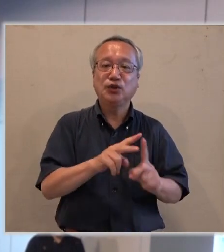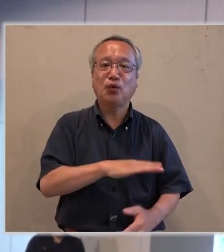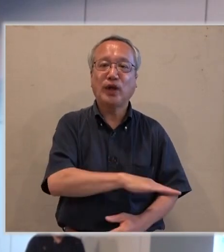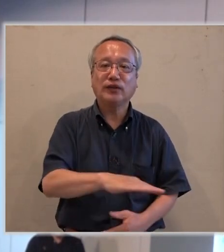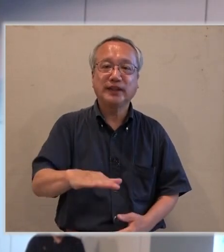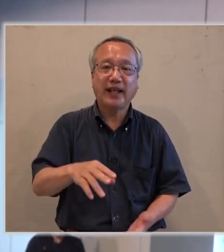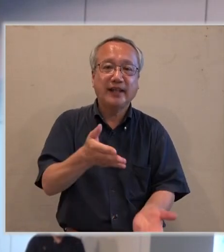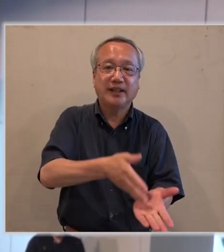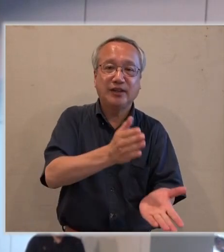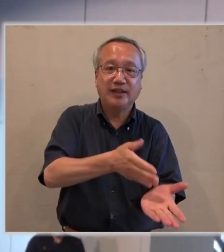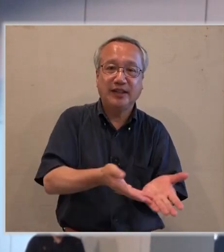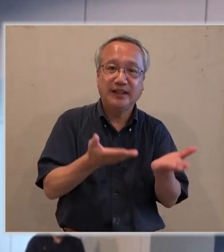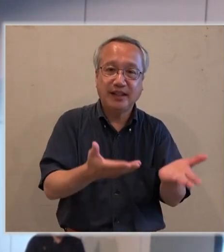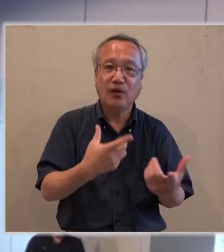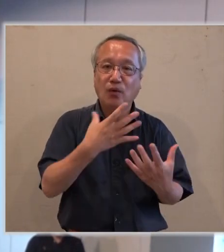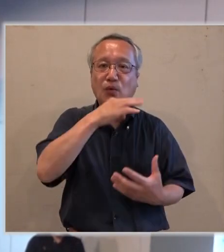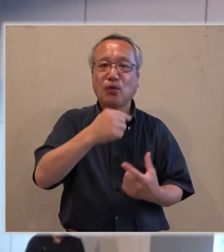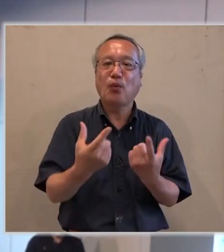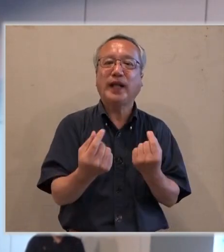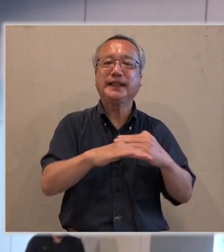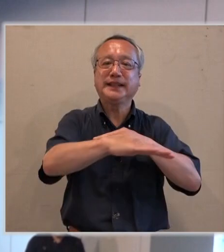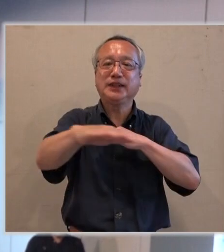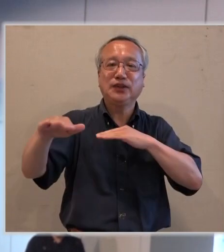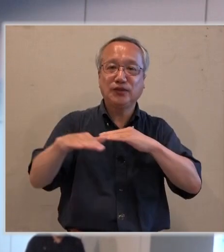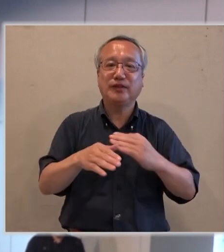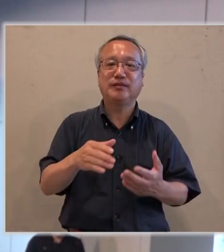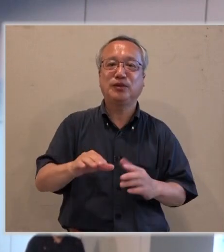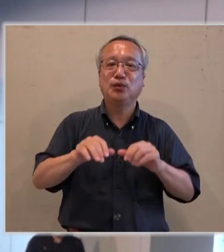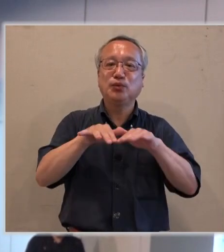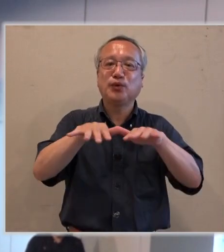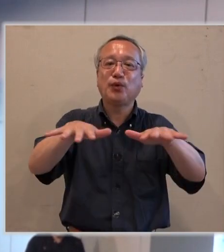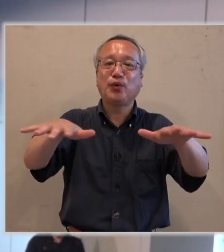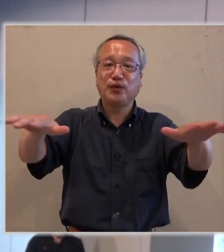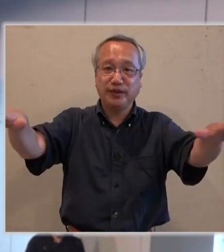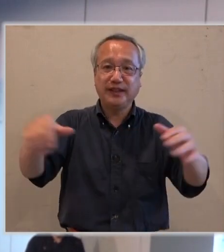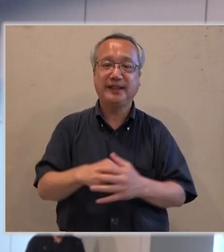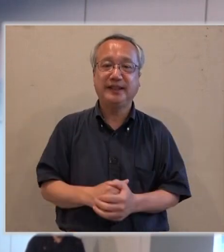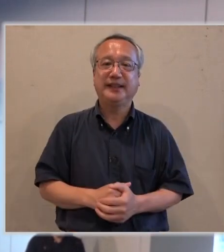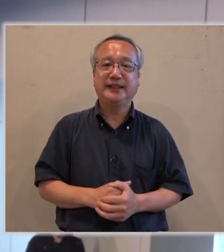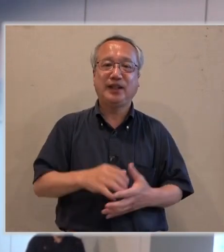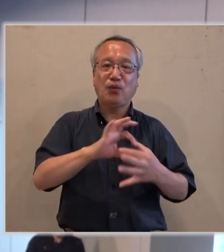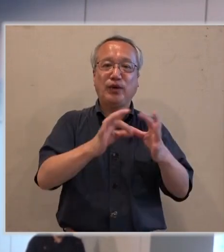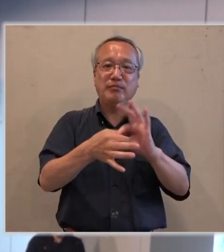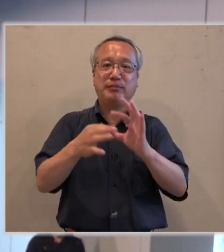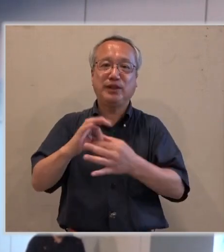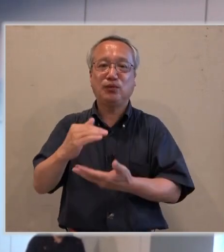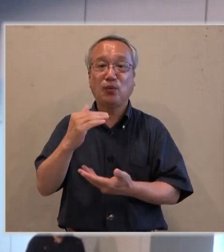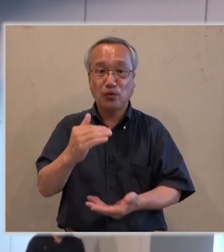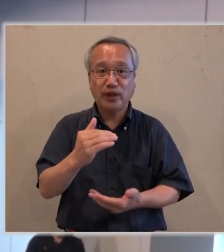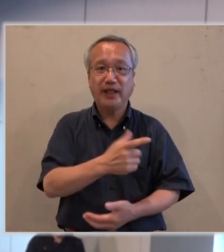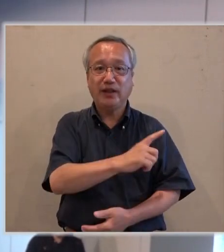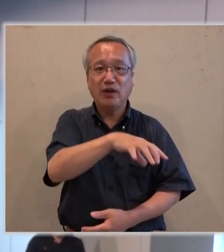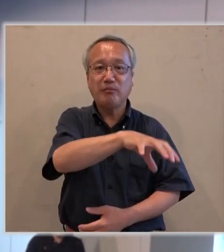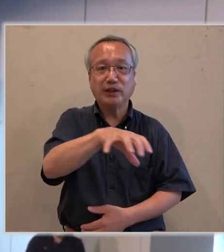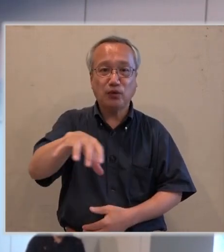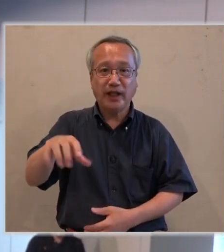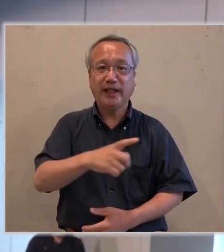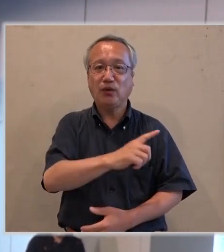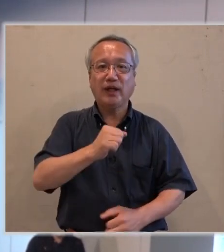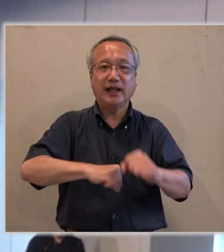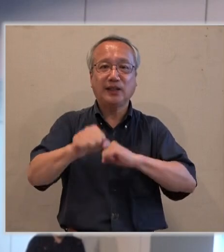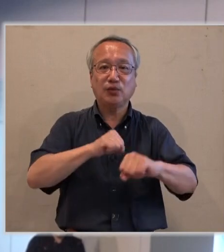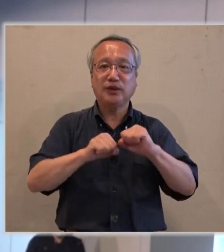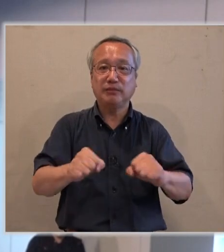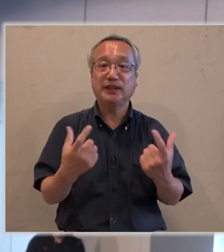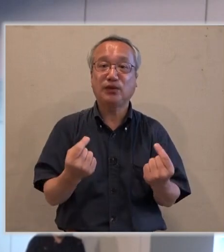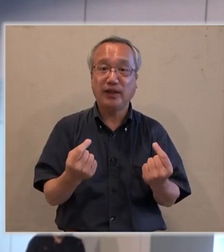の方々に普及していただいたり、そしてこのオリンピックのことでいろんな場所でいろんな活動されますよ